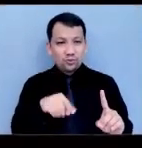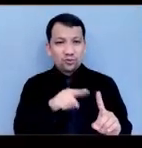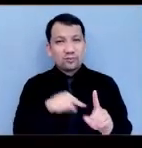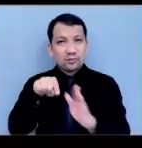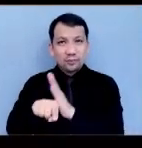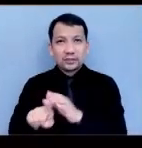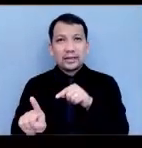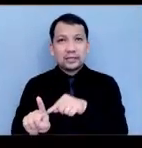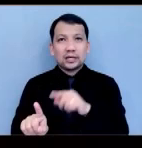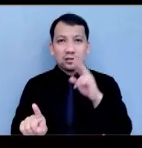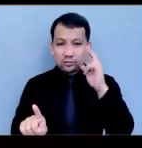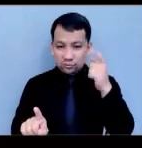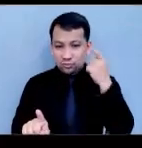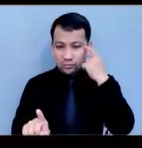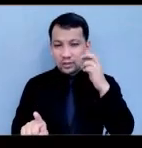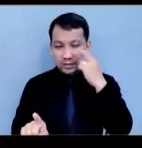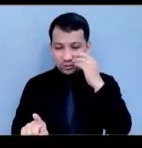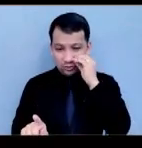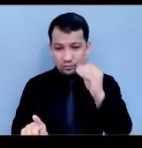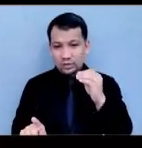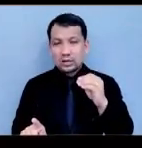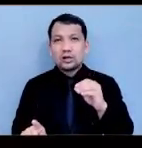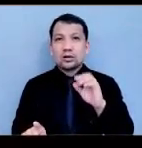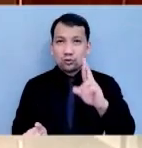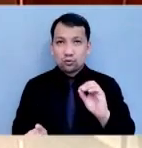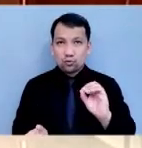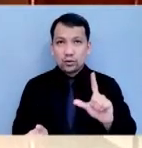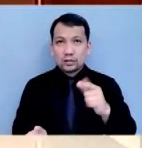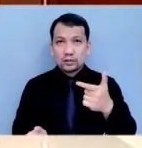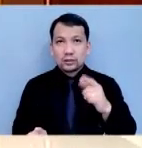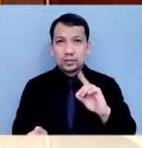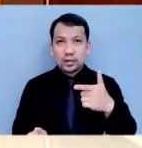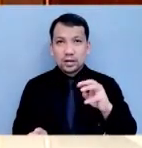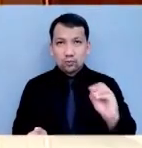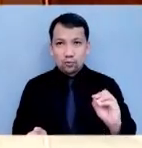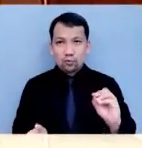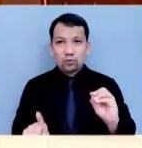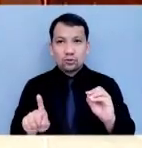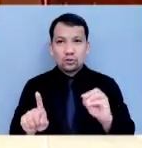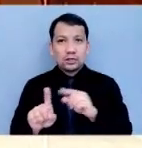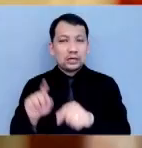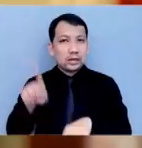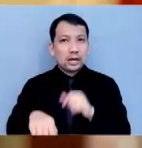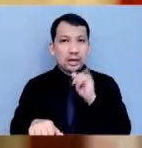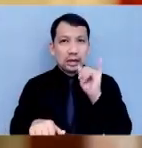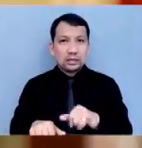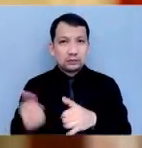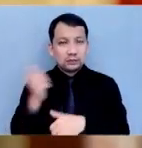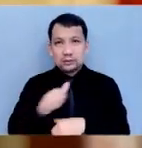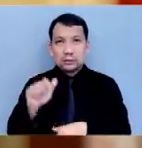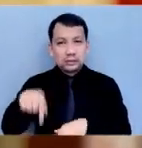sa pagpatay kay Negros Oriental ex-Governor Ruel Degamo. Hindi nakasipot ang sinuman sa kampo ni